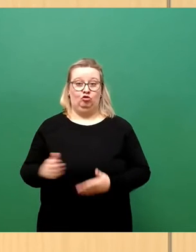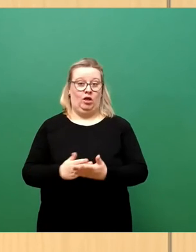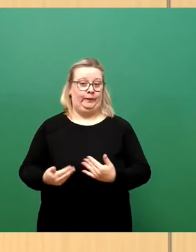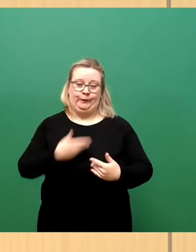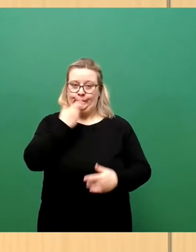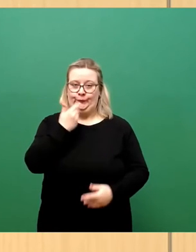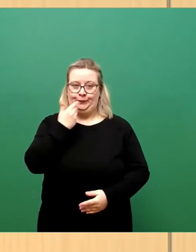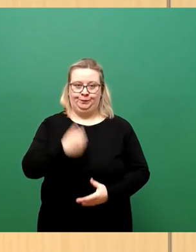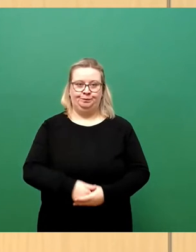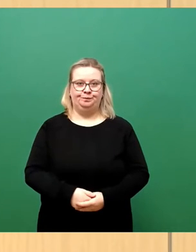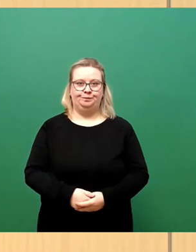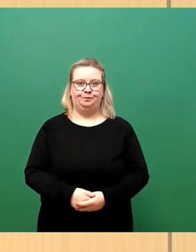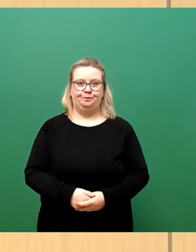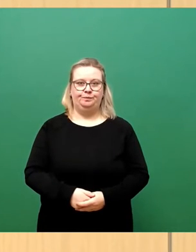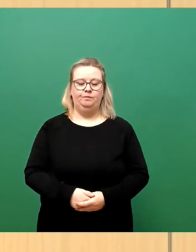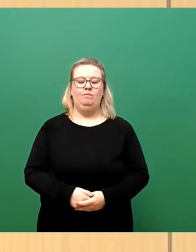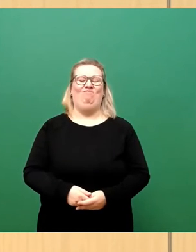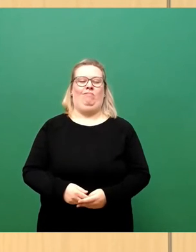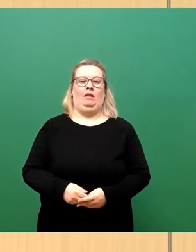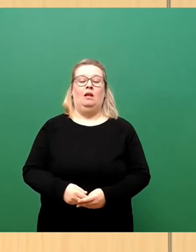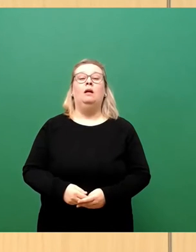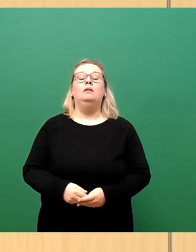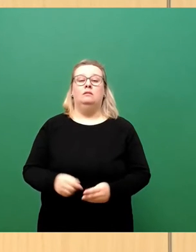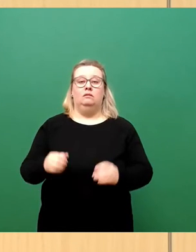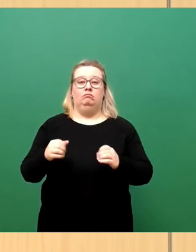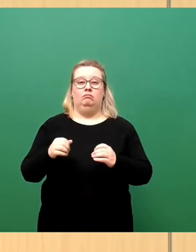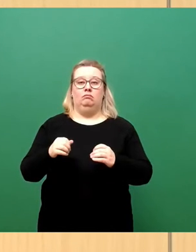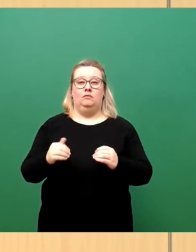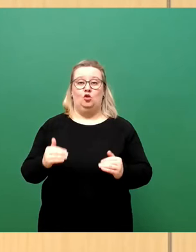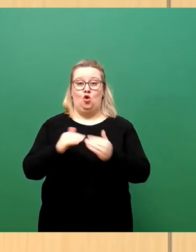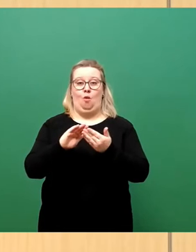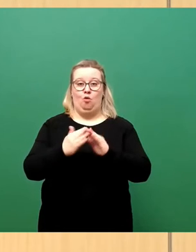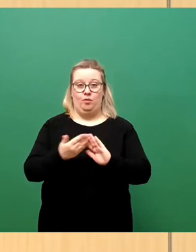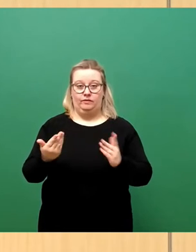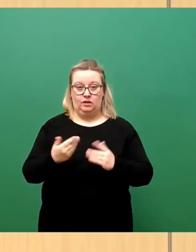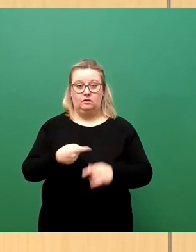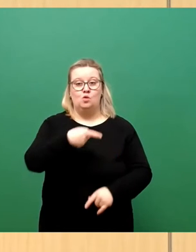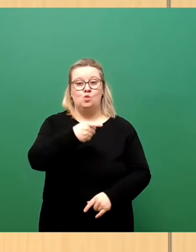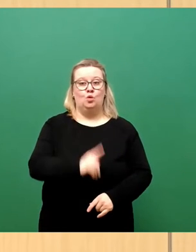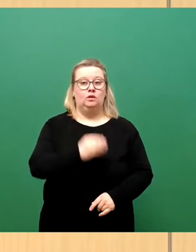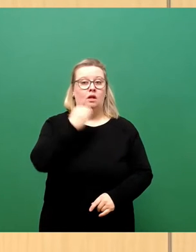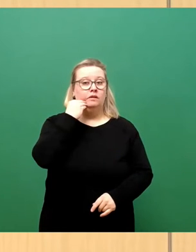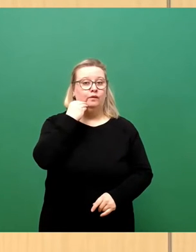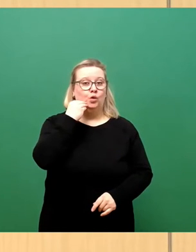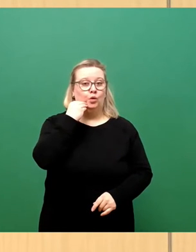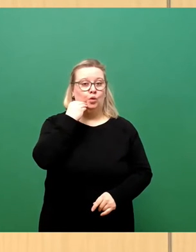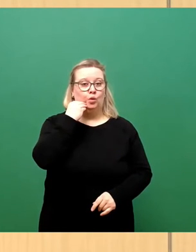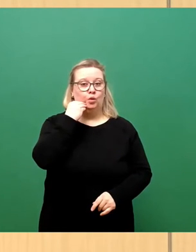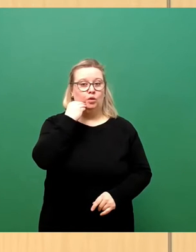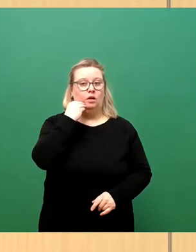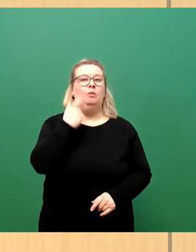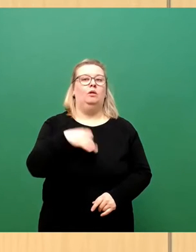Investoren. In dem Kompromiss haben wir jetzt den Weg gefunden, zu sagen, die ersten 100 Wohnungen eines Bebauungsplans werden mit einer Quote